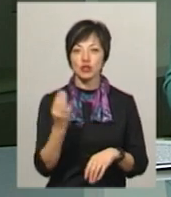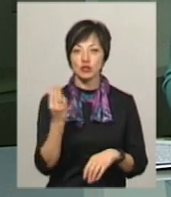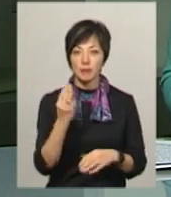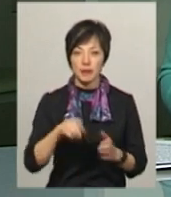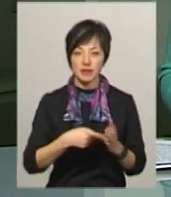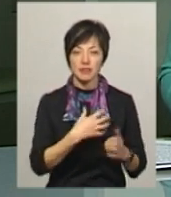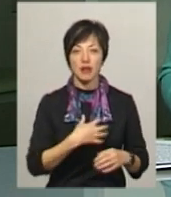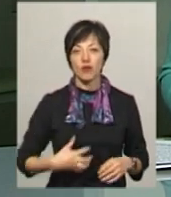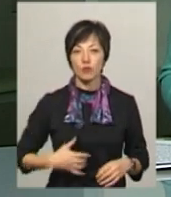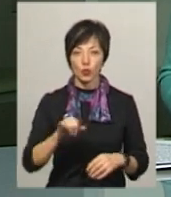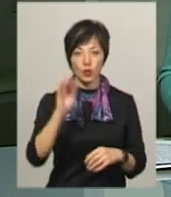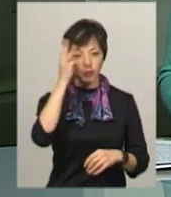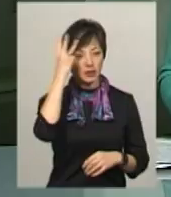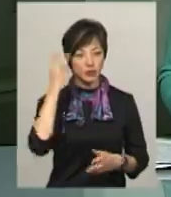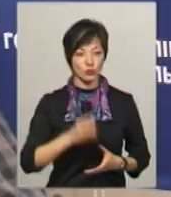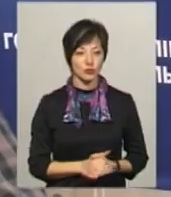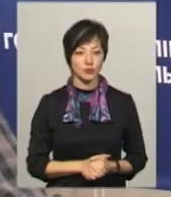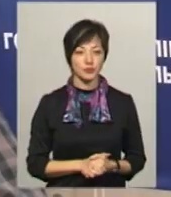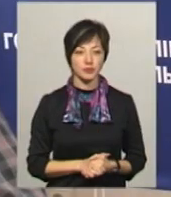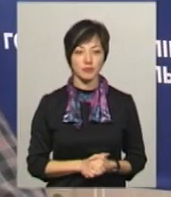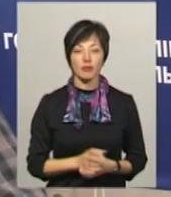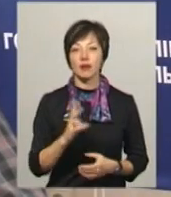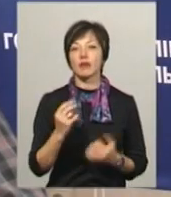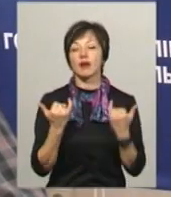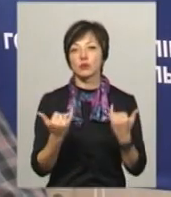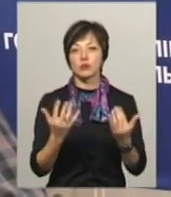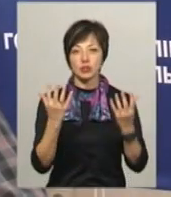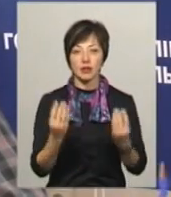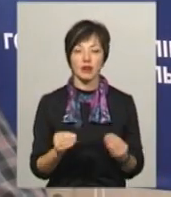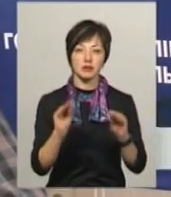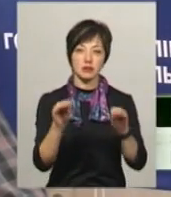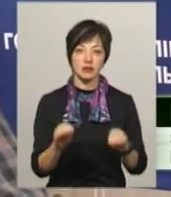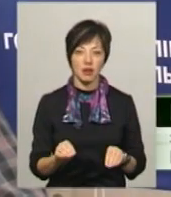Шепетівці, Славуті та у Хмельницькому. На сьогоднішній день складено